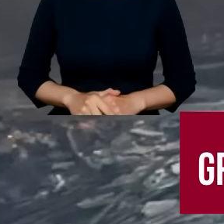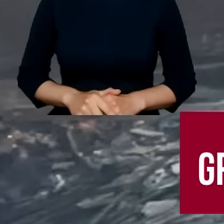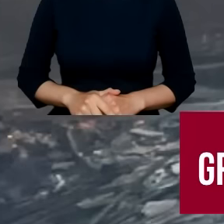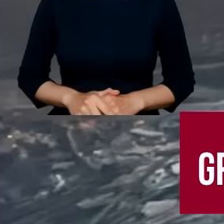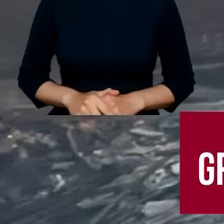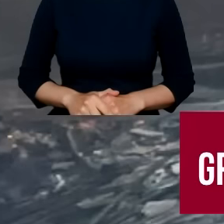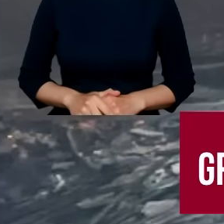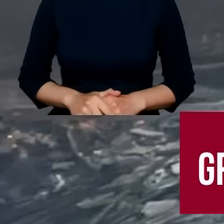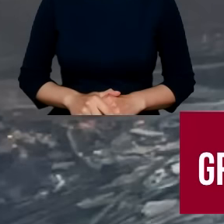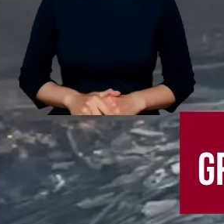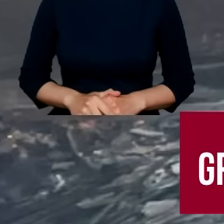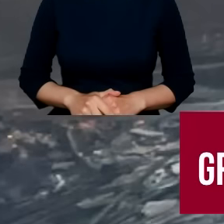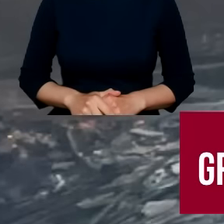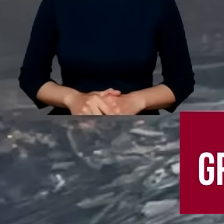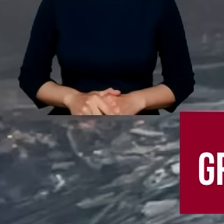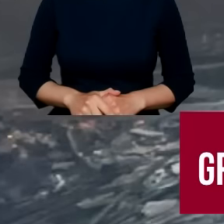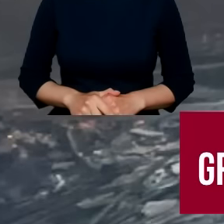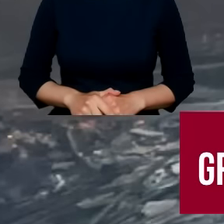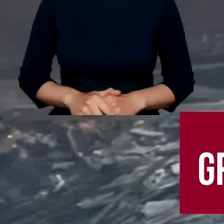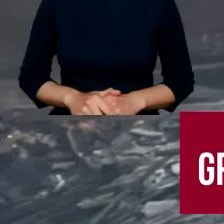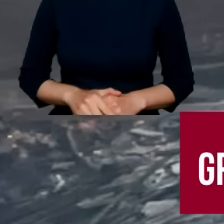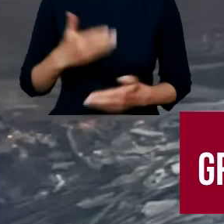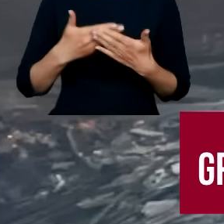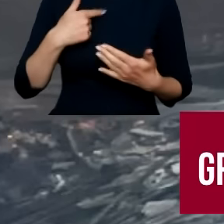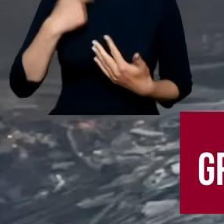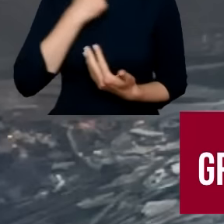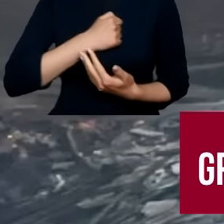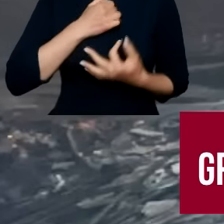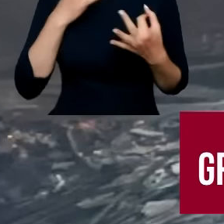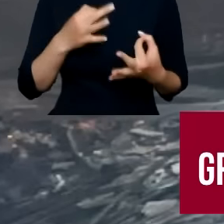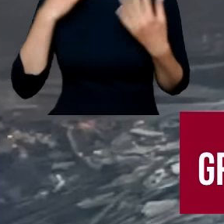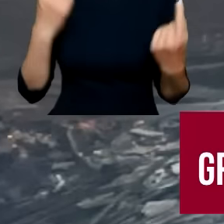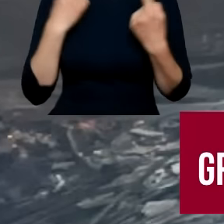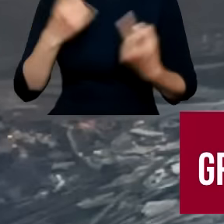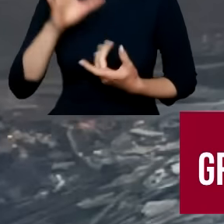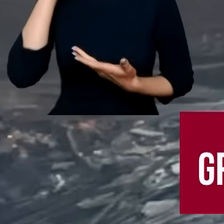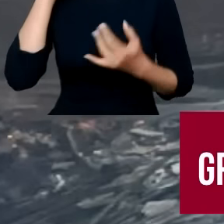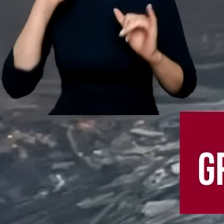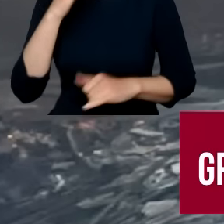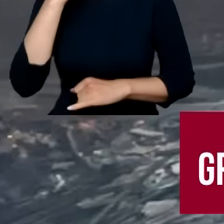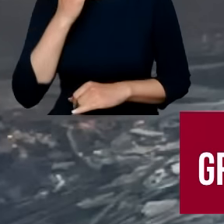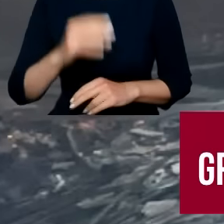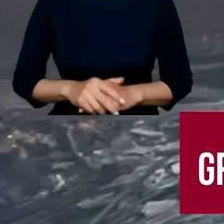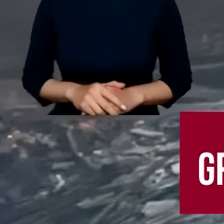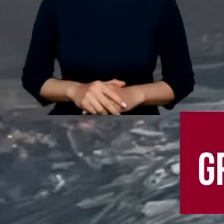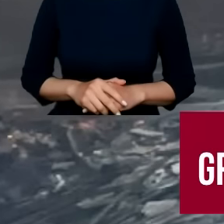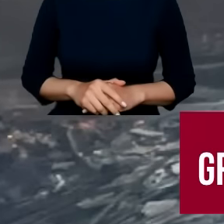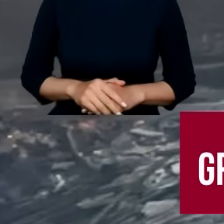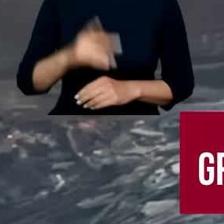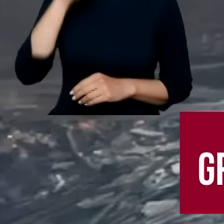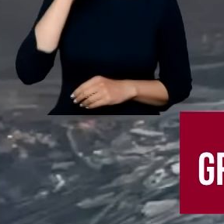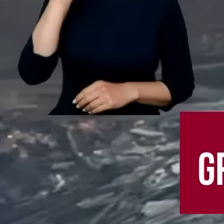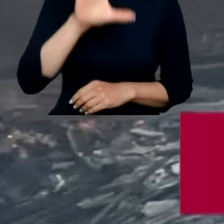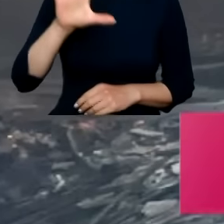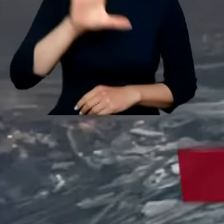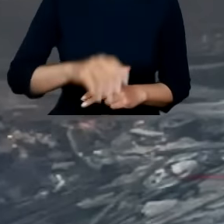Dlatego trzeba bardzo się martwię co tam się co tam się dzieje trwa przejdźmy na Zobaczmy Zobaczmy